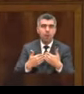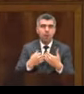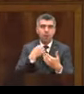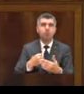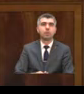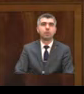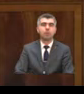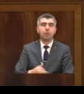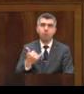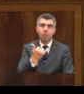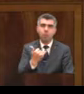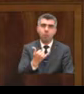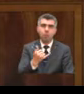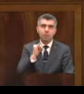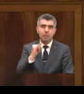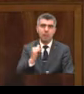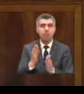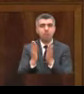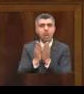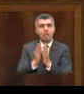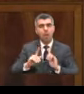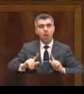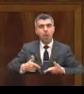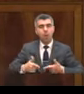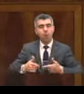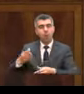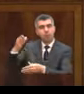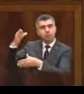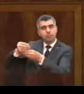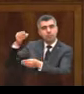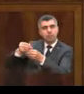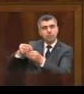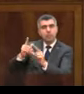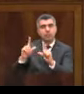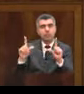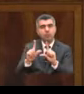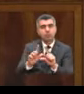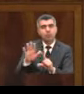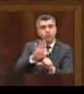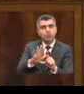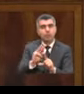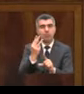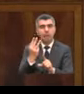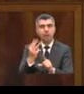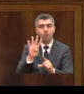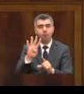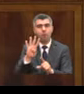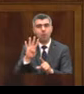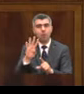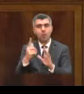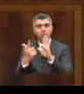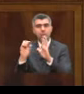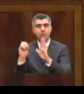إنجاز المداومة التربوية والتأهيلية عن بعد لفائدة الأطفال ومشاركة 3462 إطار في